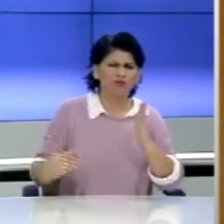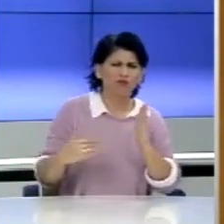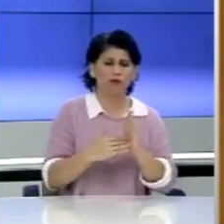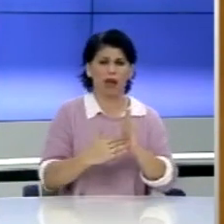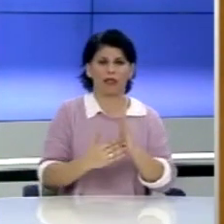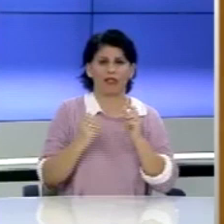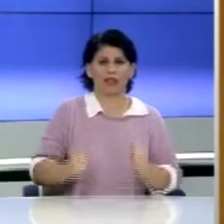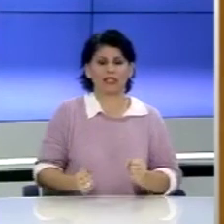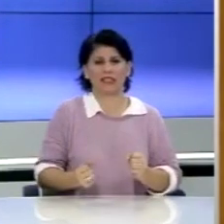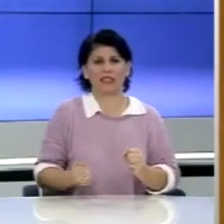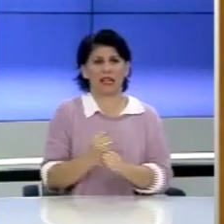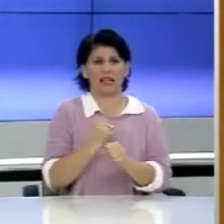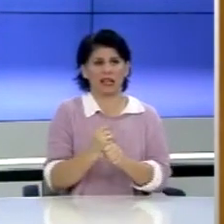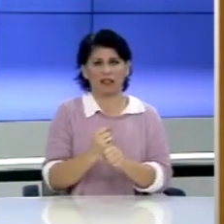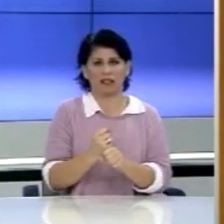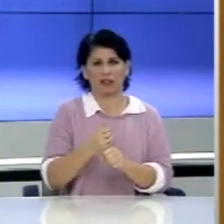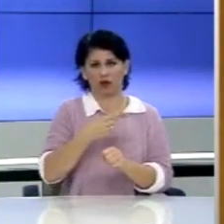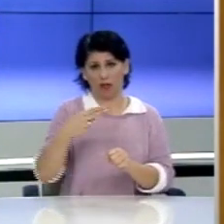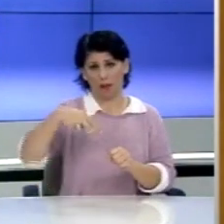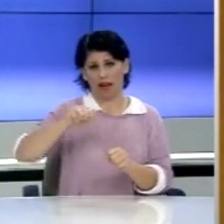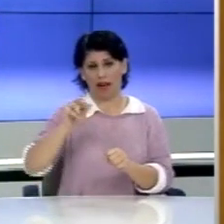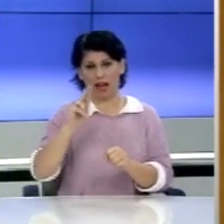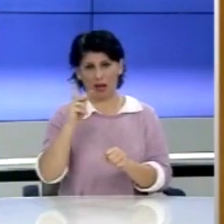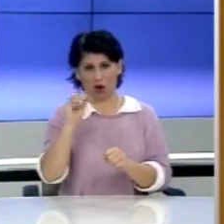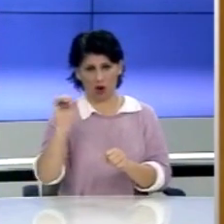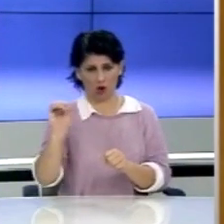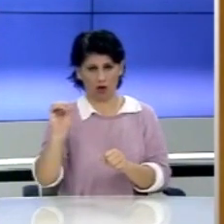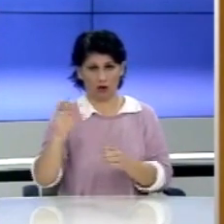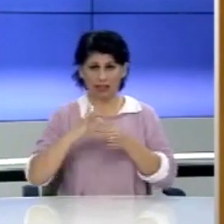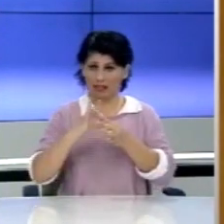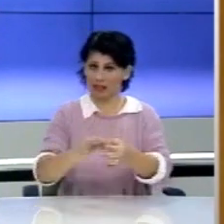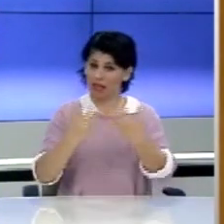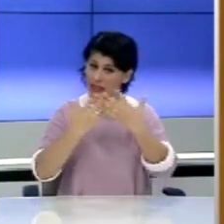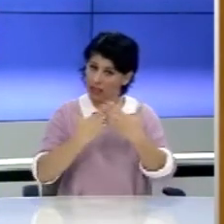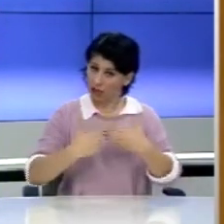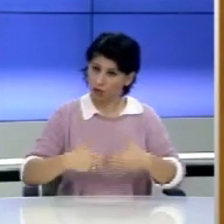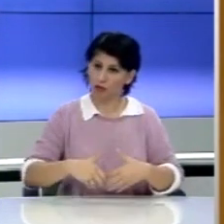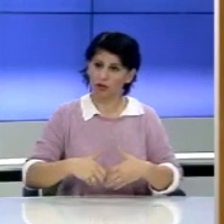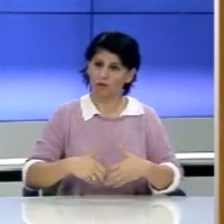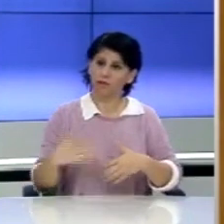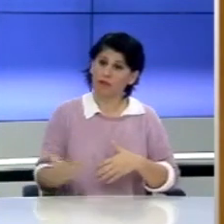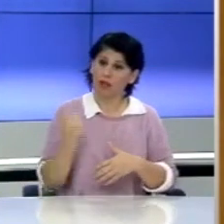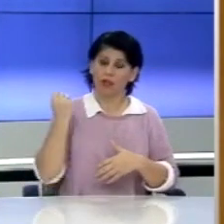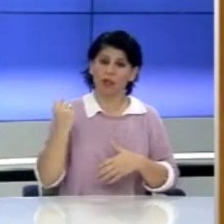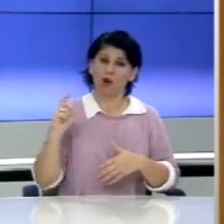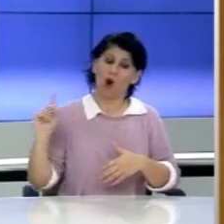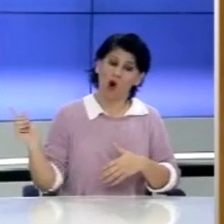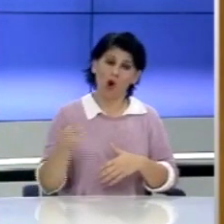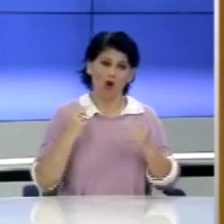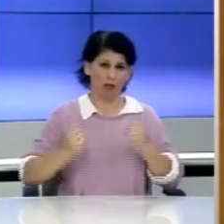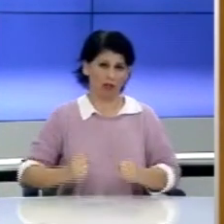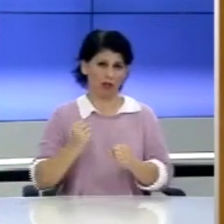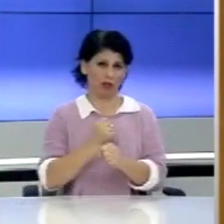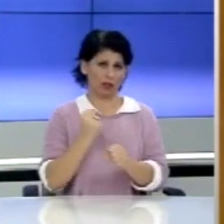θέσεις εργασίας γύρω της. Τη διασφάλιση της συνέχισης της λειτουργίας της, διασφάλιση όλων των θέσεων